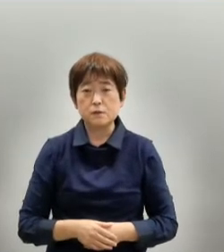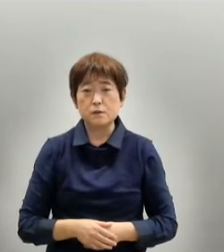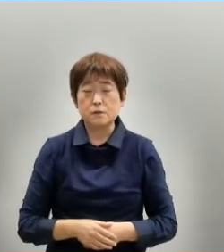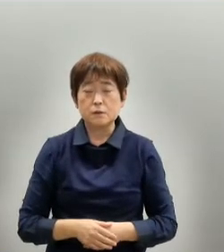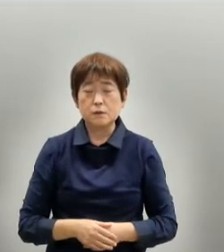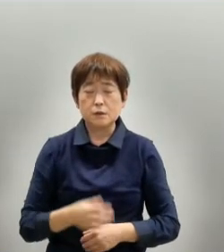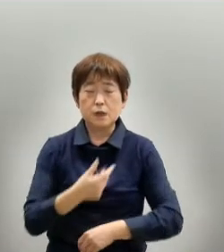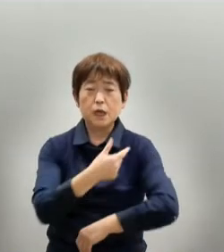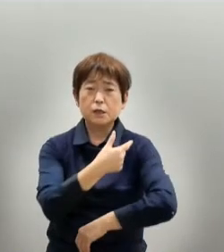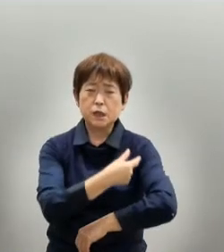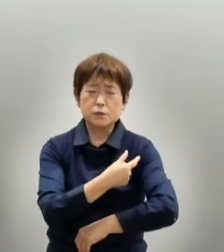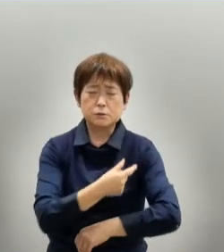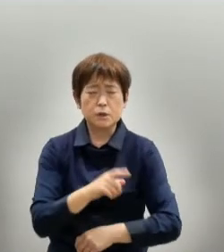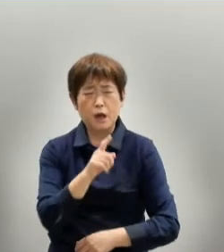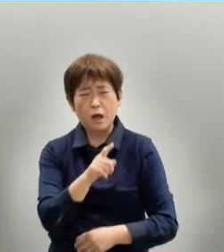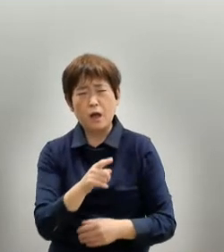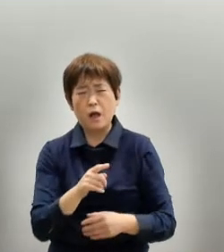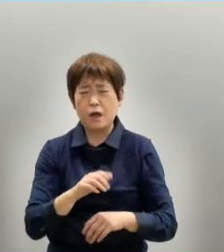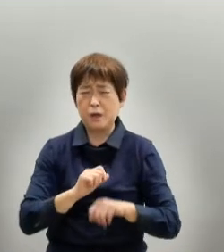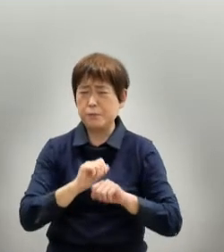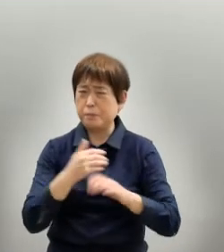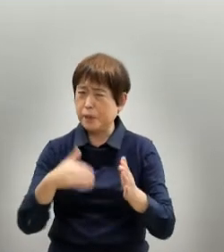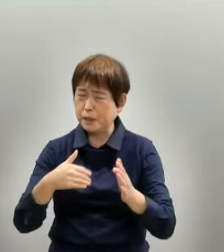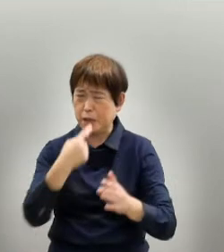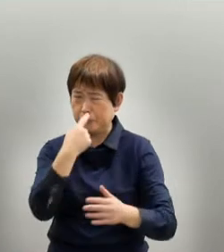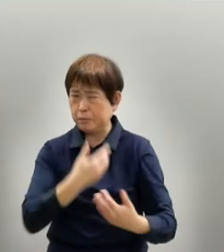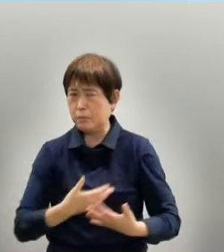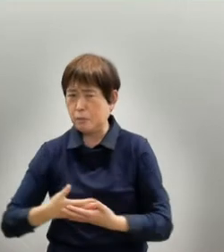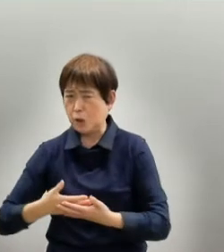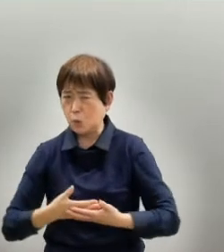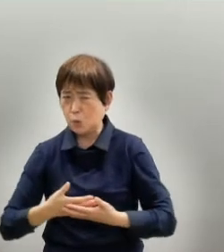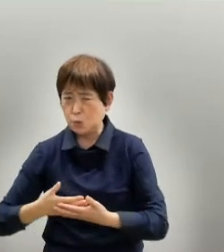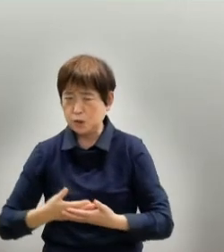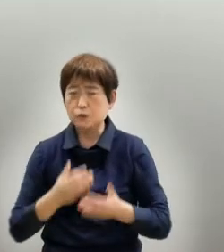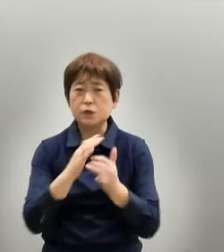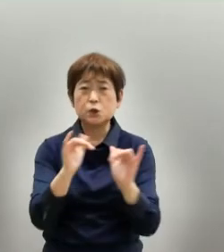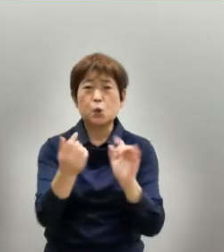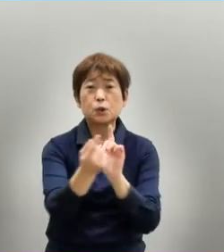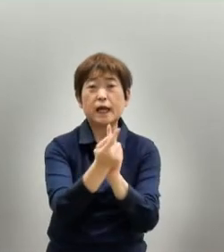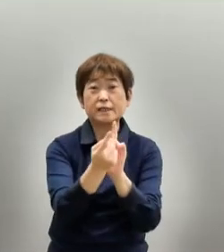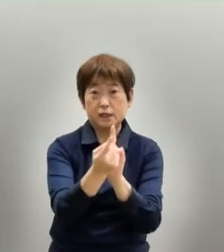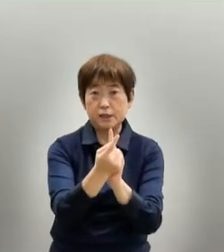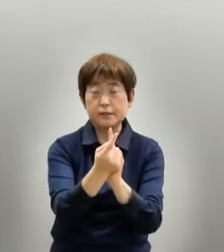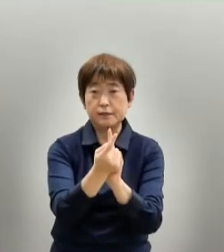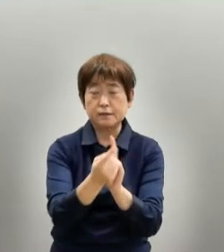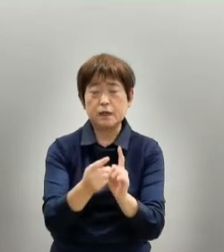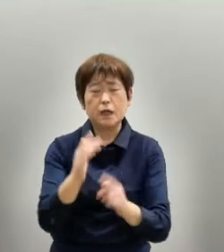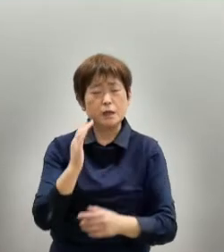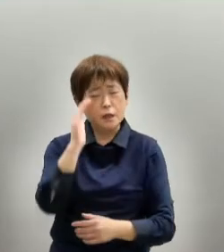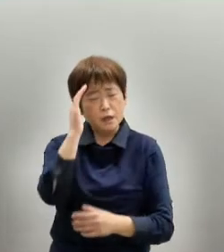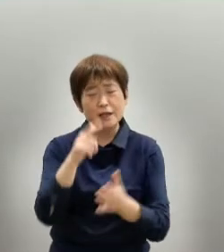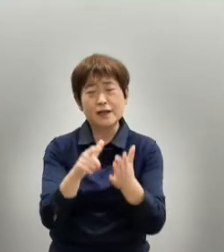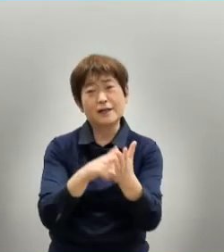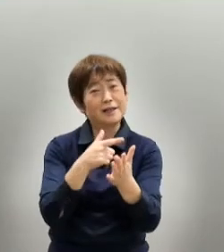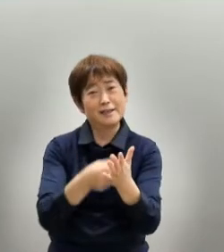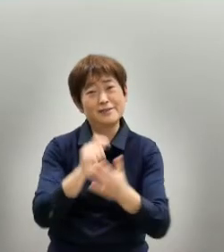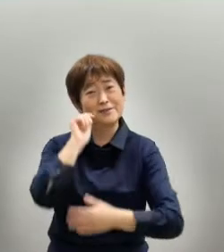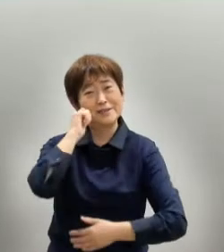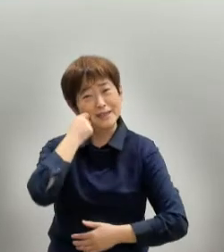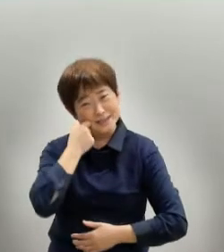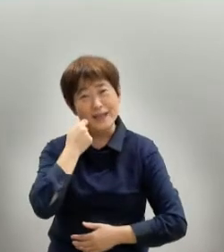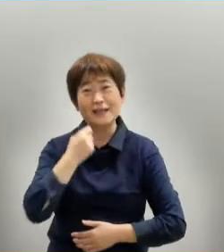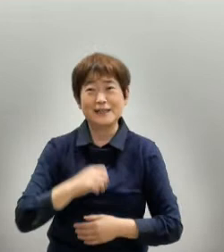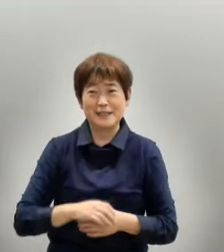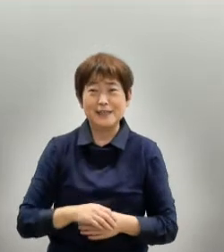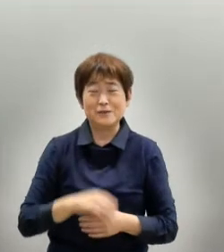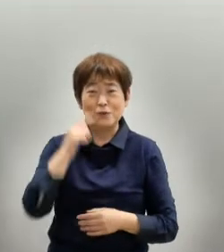ね、接種を迷っておられる方、接種を希望しているんですけれどもですね、なかなかこう解決ができない、判断ができないとい